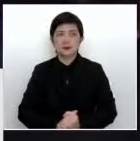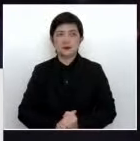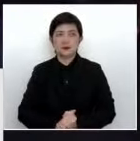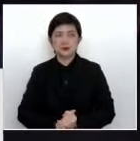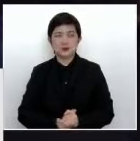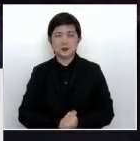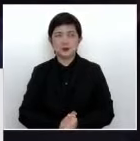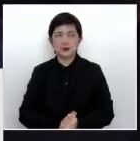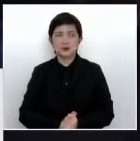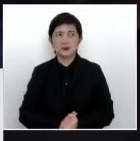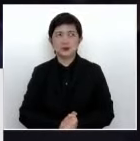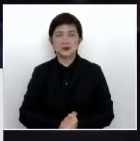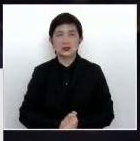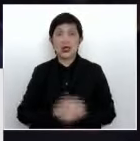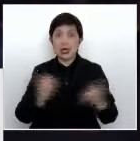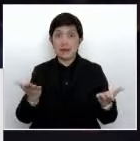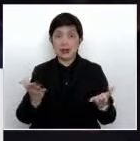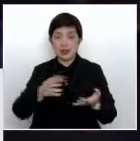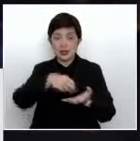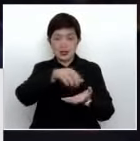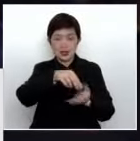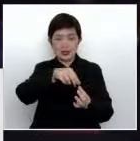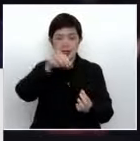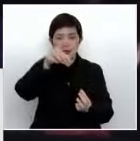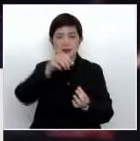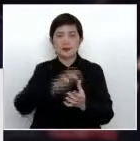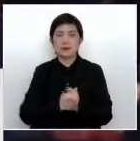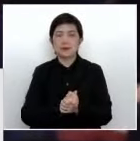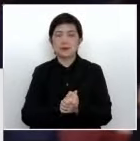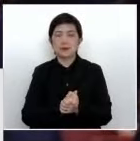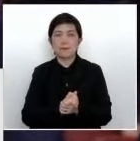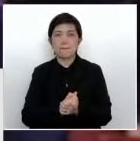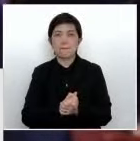moderator subta apa yang diambil oleh Dr Didik